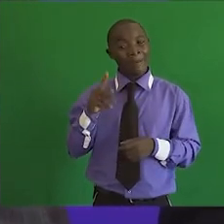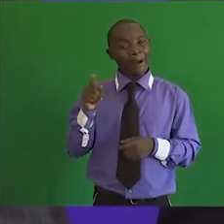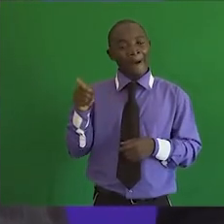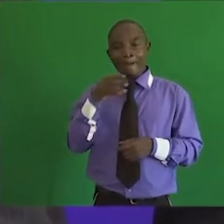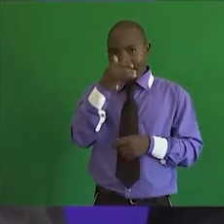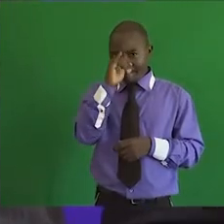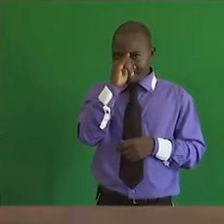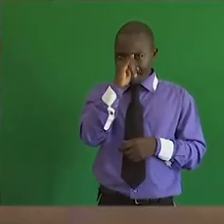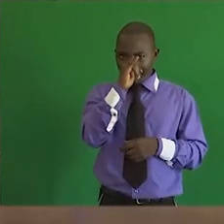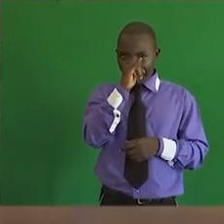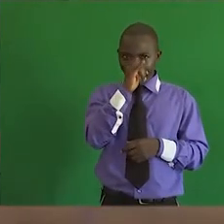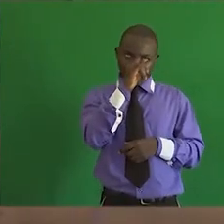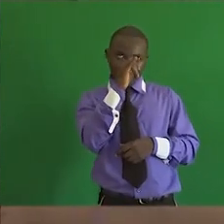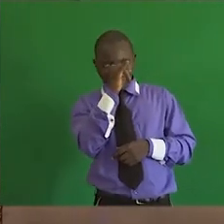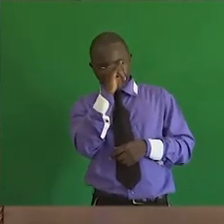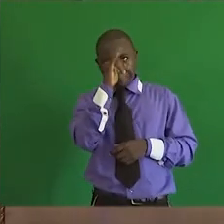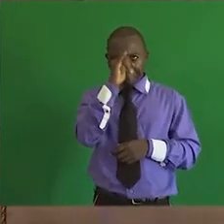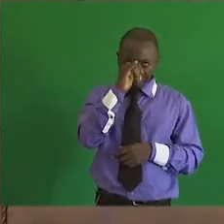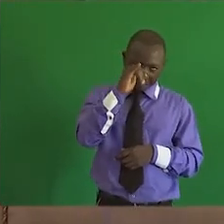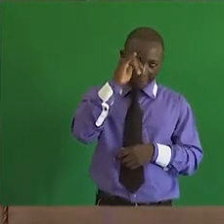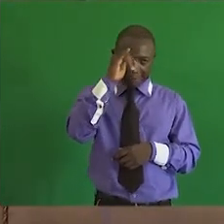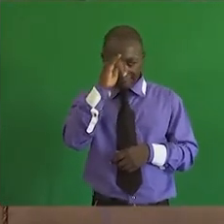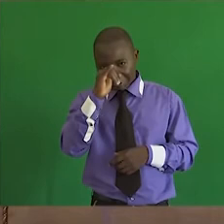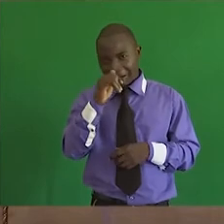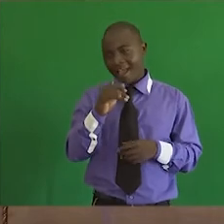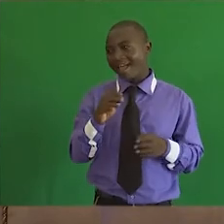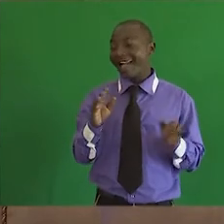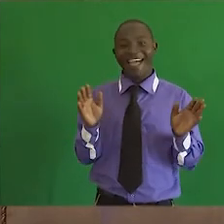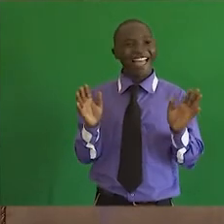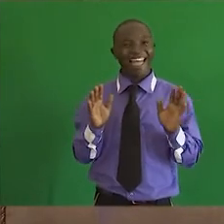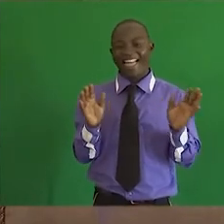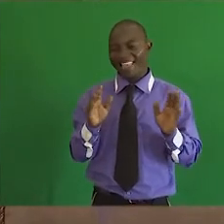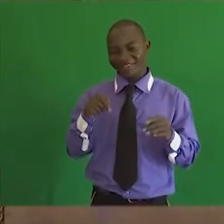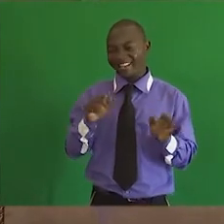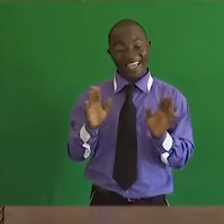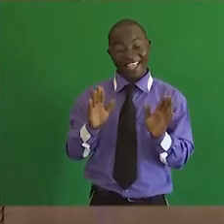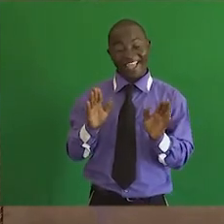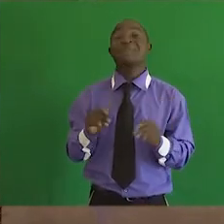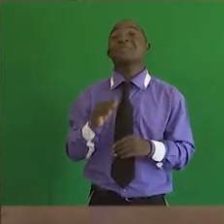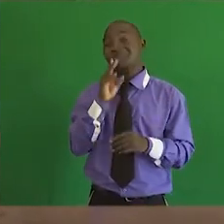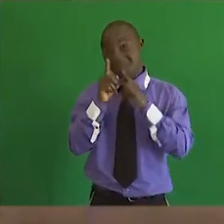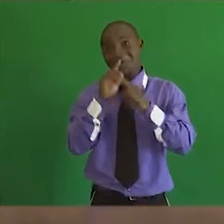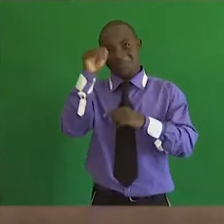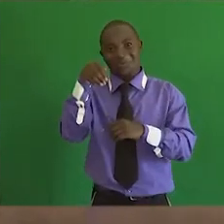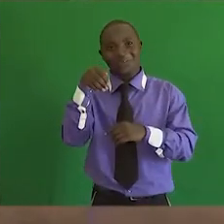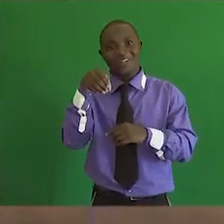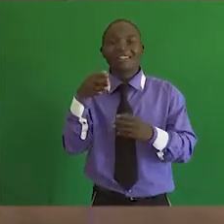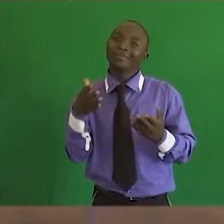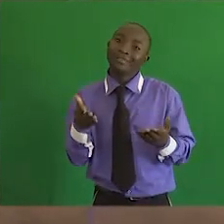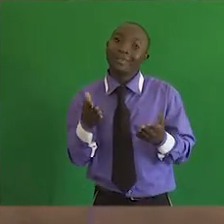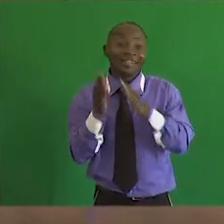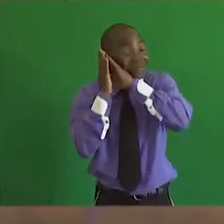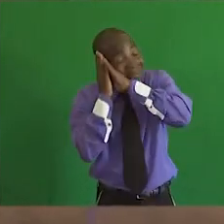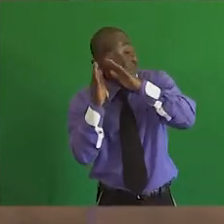Kunotaurwa nendimi kune upenyu hwako. Zvino mukada kutaura nyaya dzemusha muri ikoko makuita sevanhu vakutonga